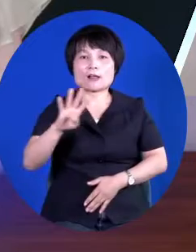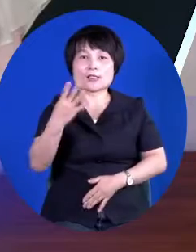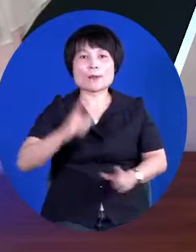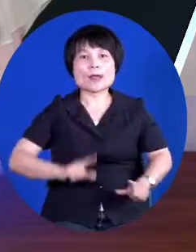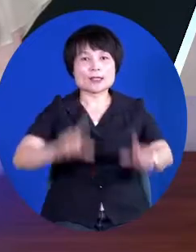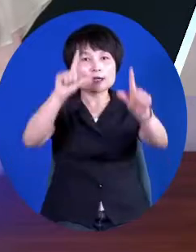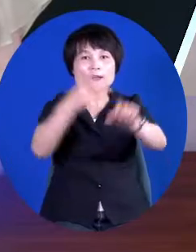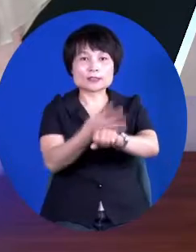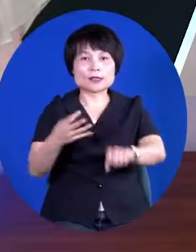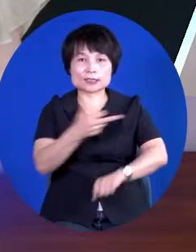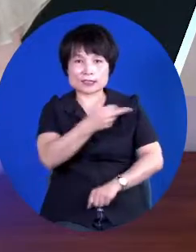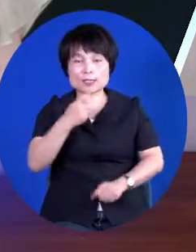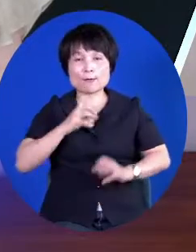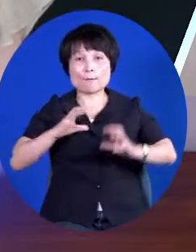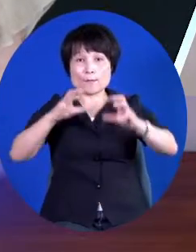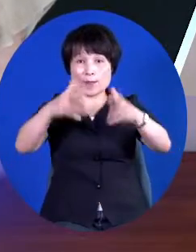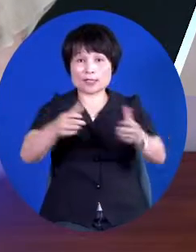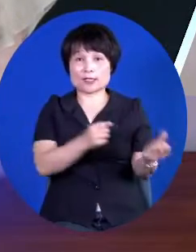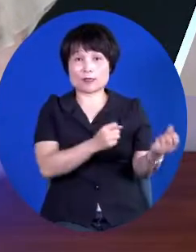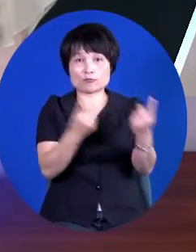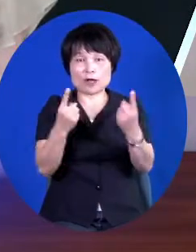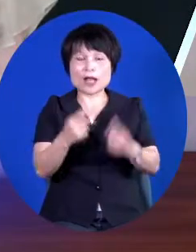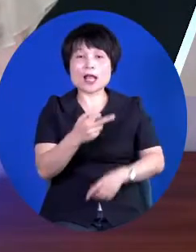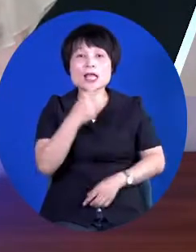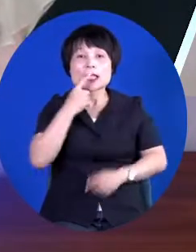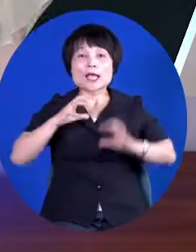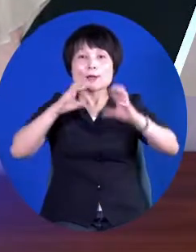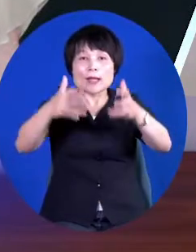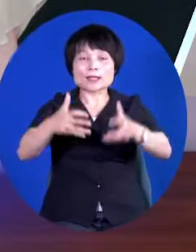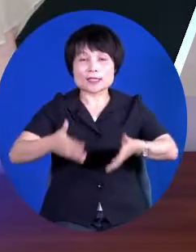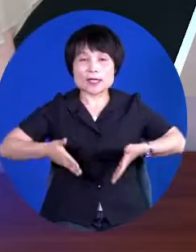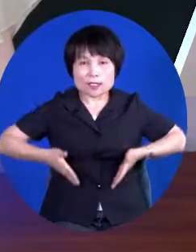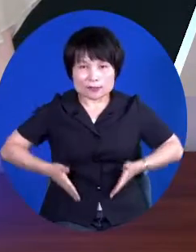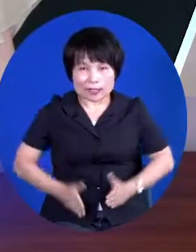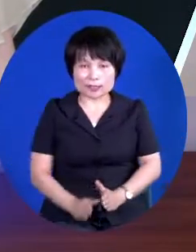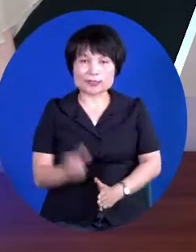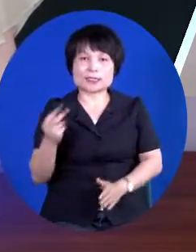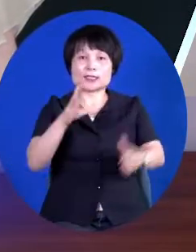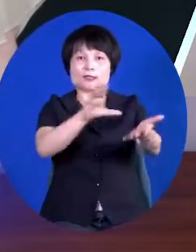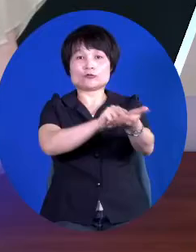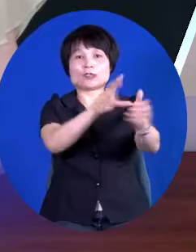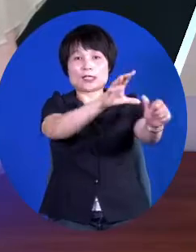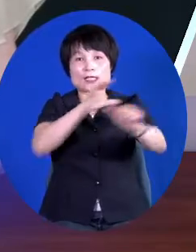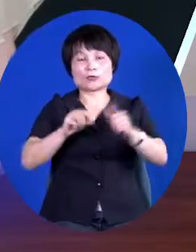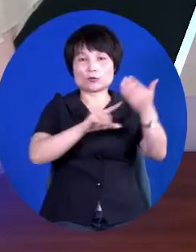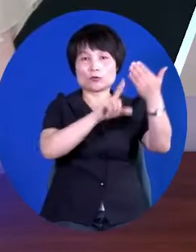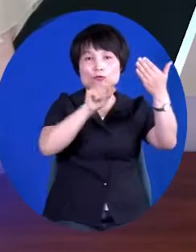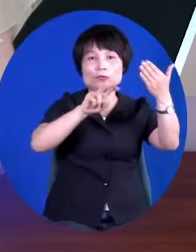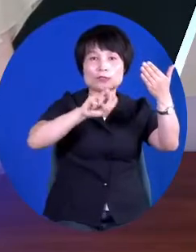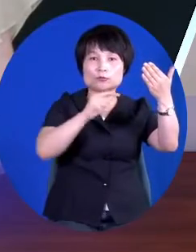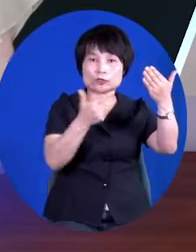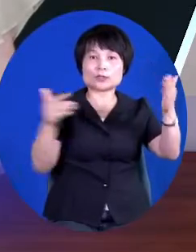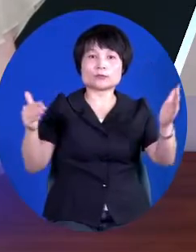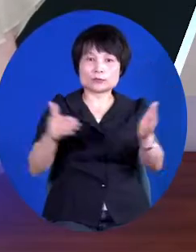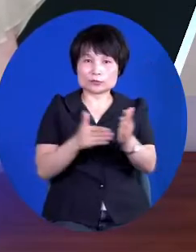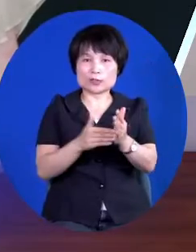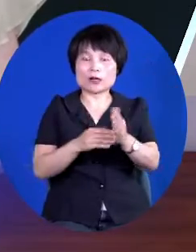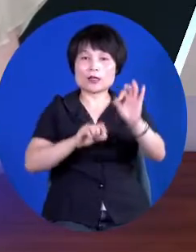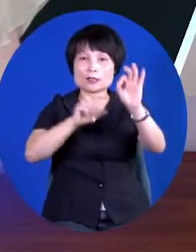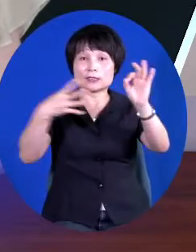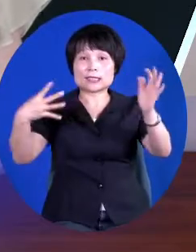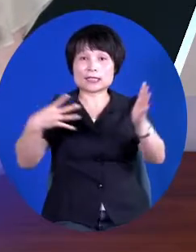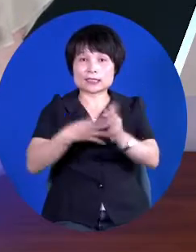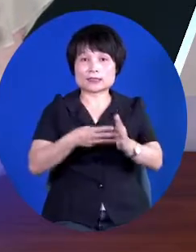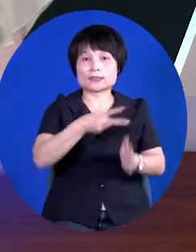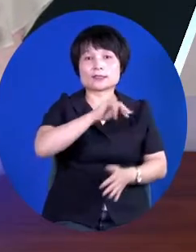전 대백제의 부활, 백제 다시 태어나다라는 주제로 지난 9월 26일 개막을 시작으로 10월 4일까지